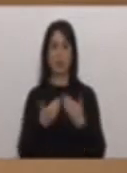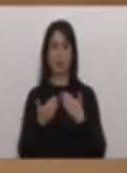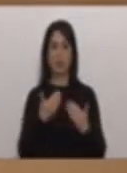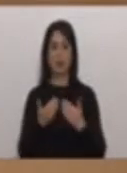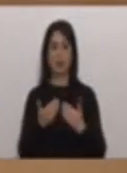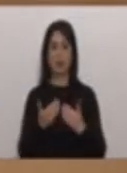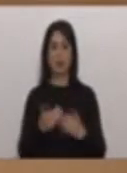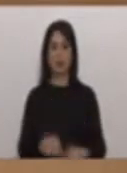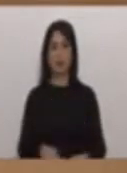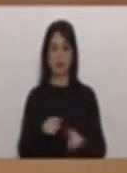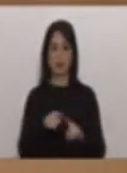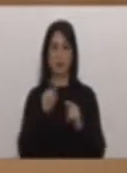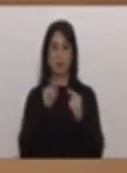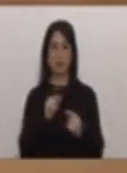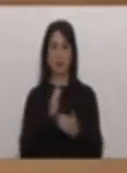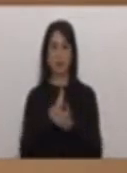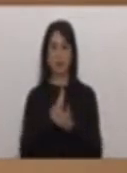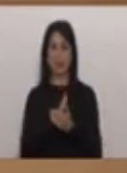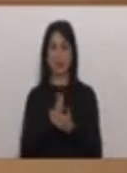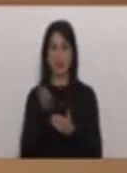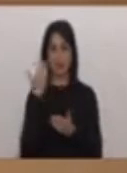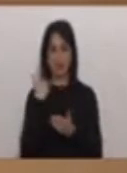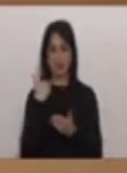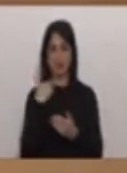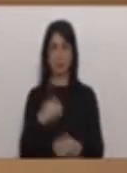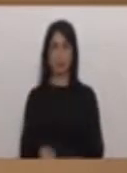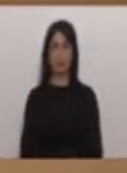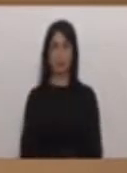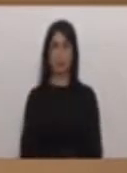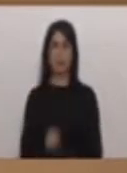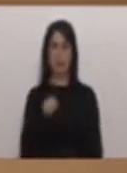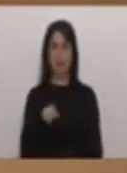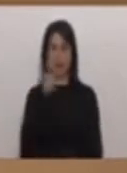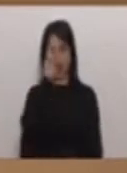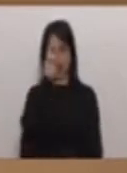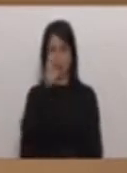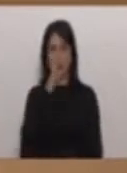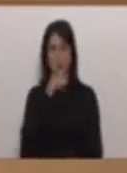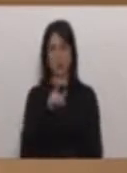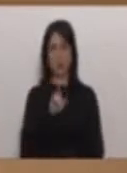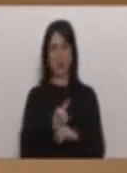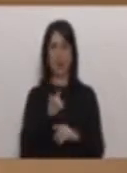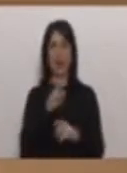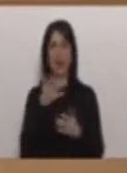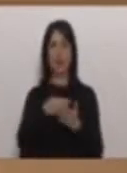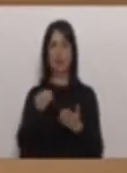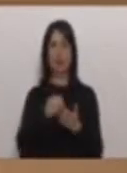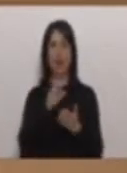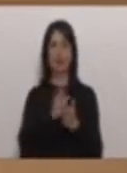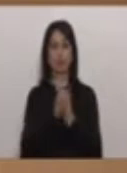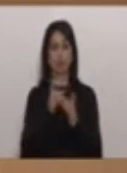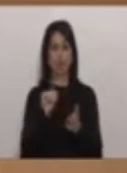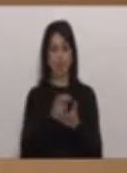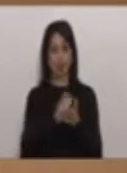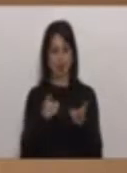რომლის მიმართაც ეს პრეტენზიები გააჩნდათ მაშინ, ამ ხელისუფლების დროს ხელი მოეწერა ასოცირების შეთანხმებას